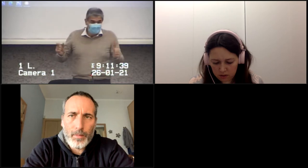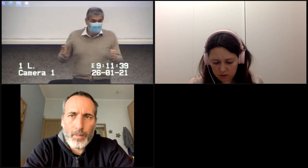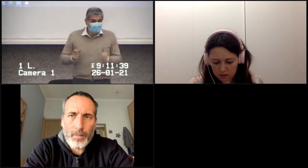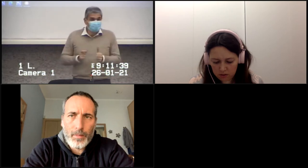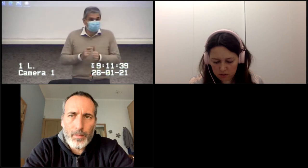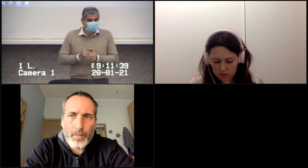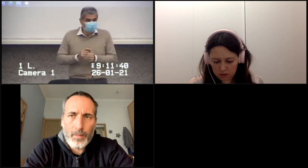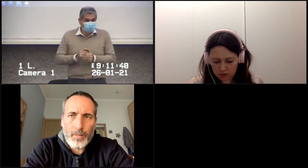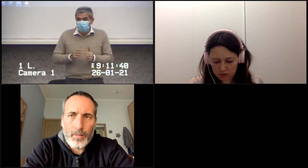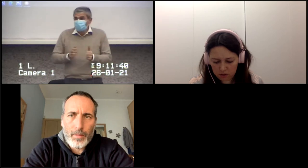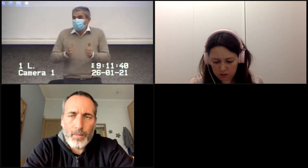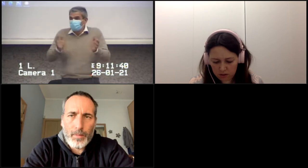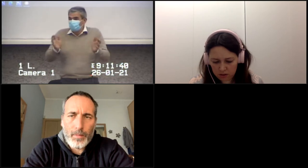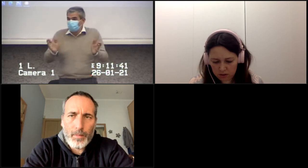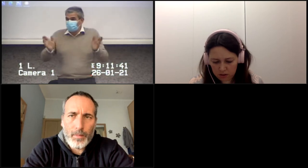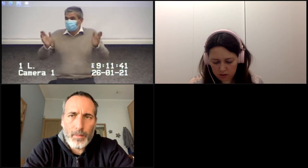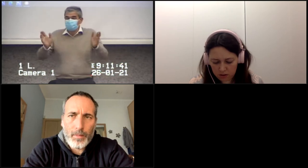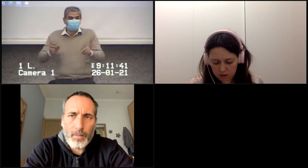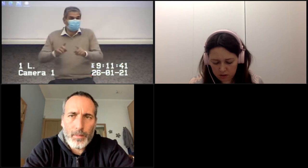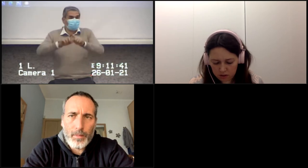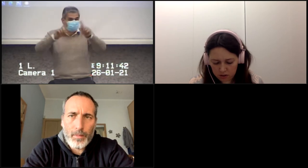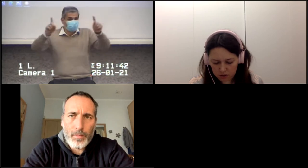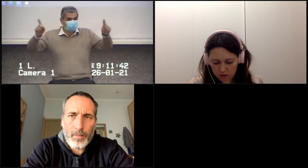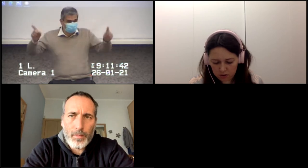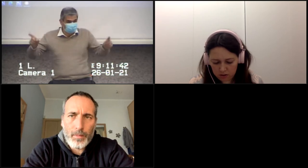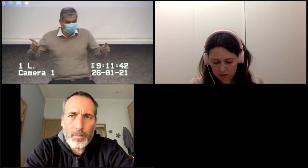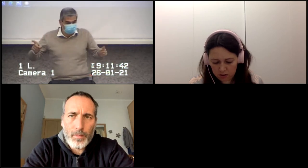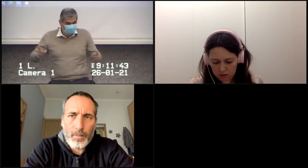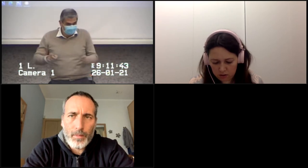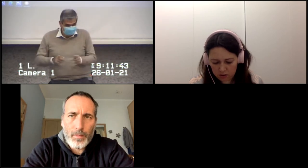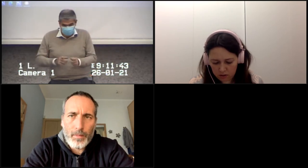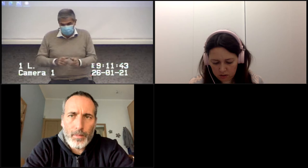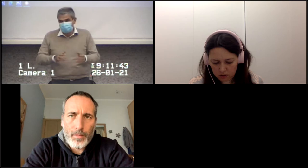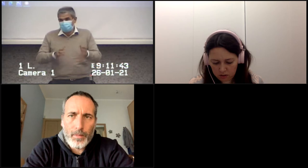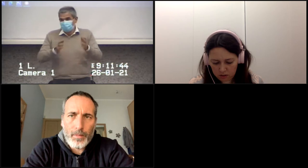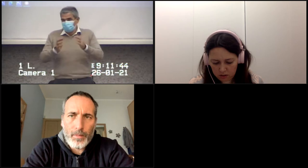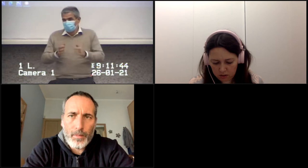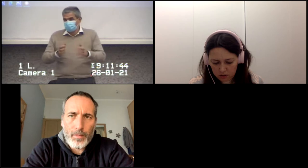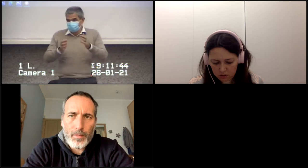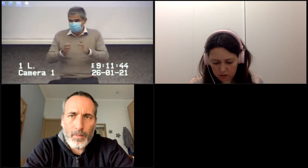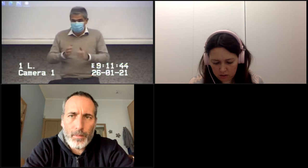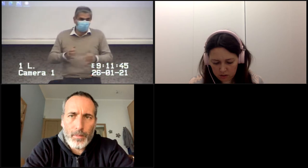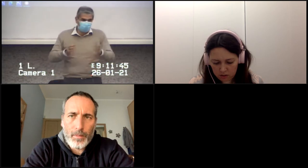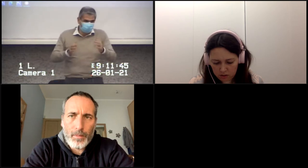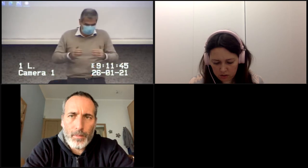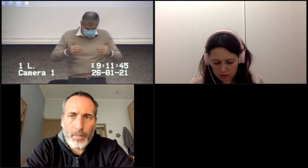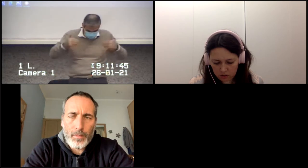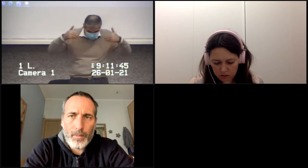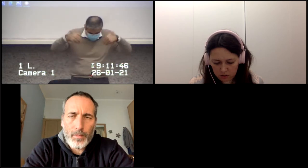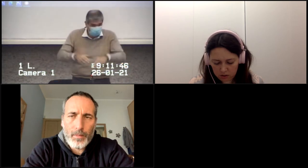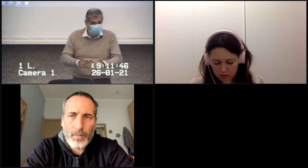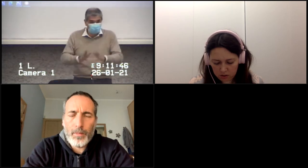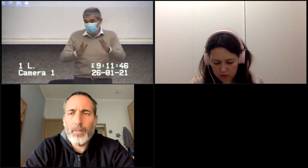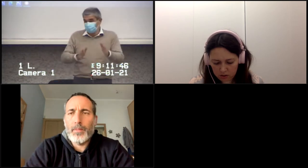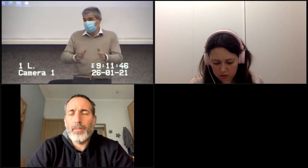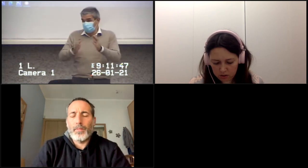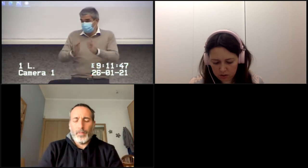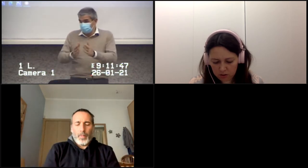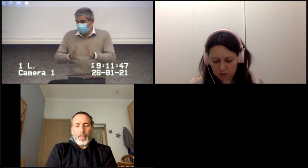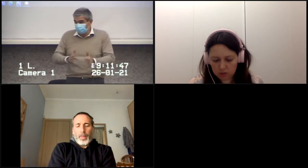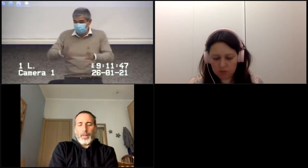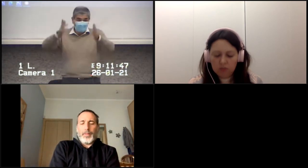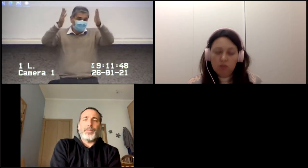disciplina in generale un governo del territorio della Regione Lombardia. È una norma che si pone entro nel solco